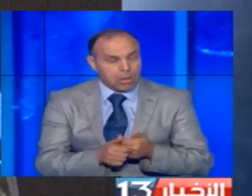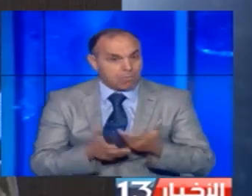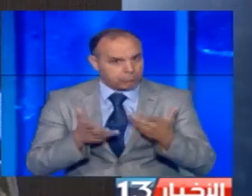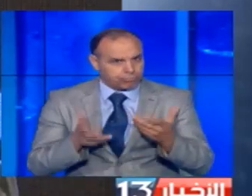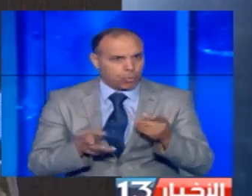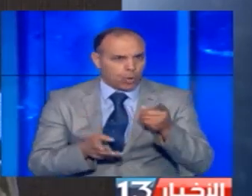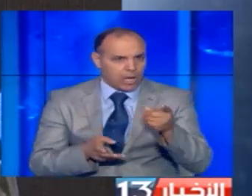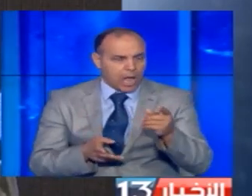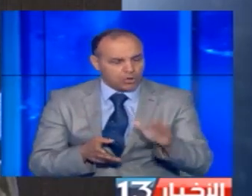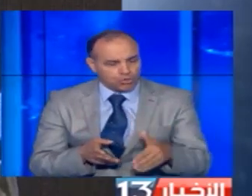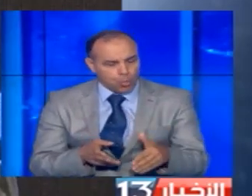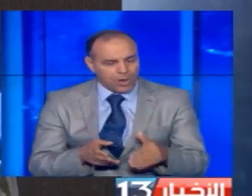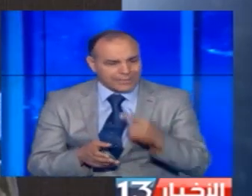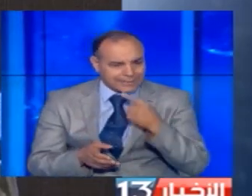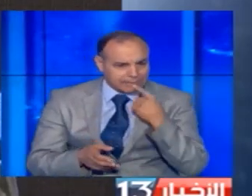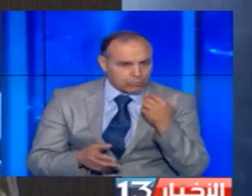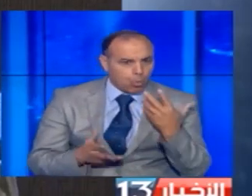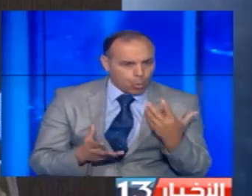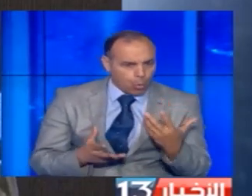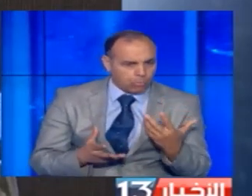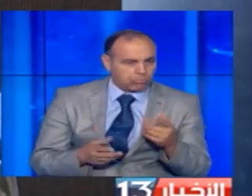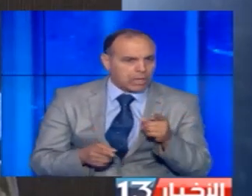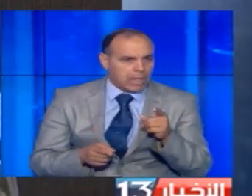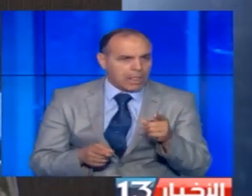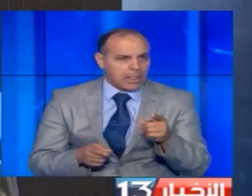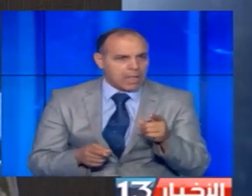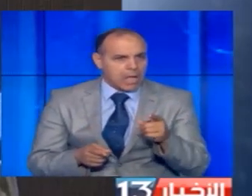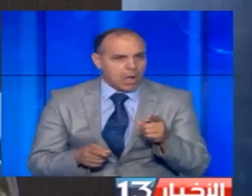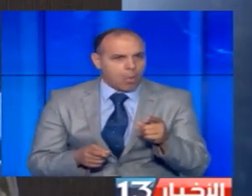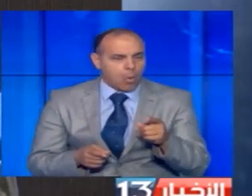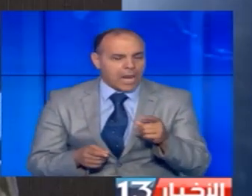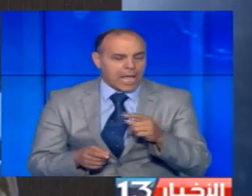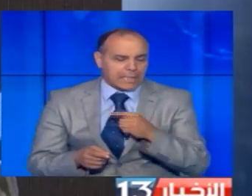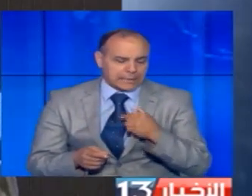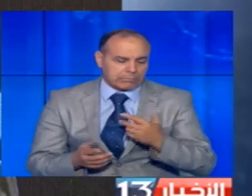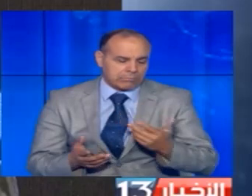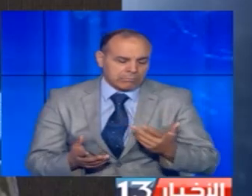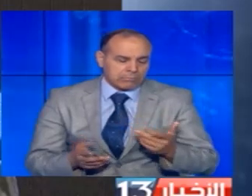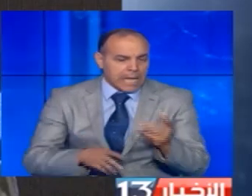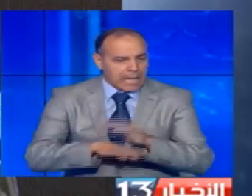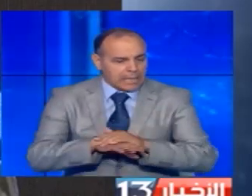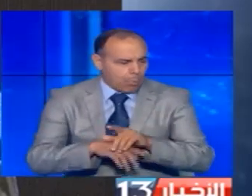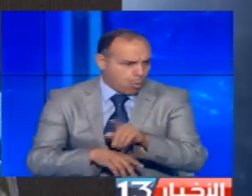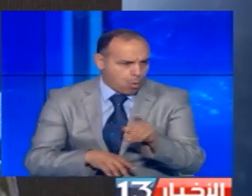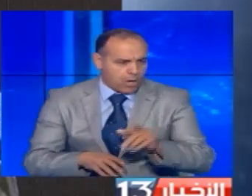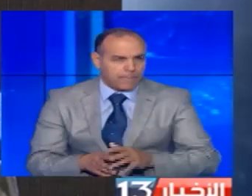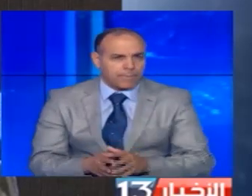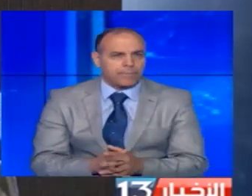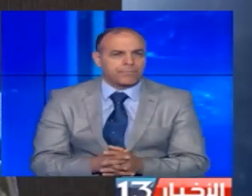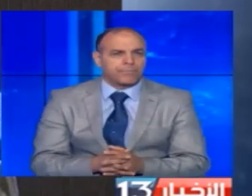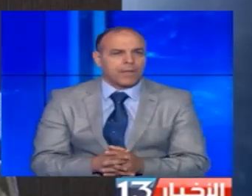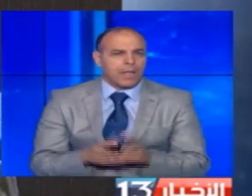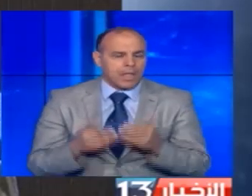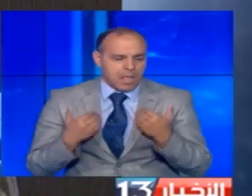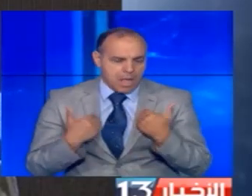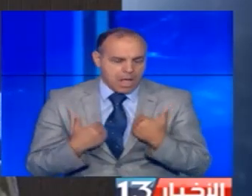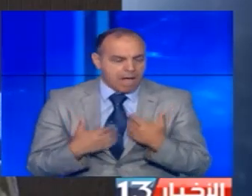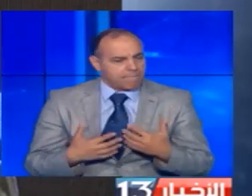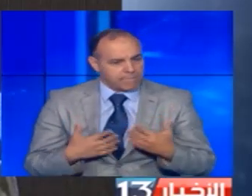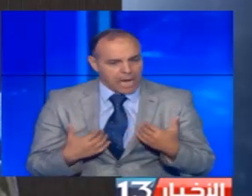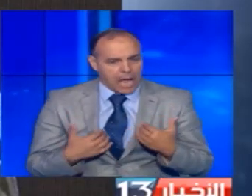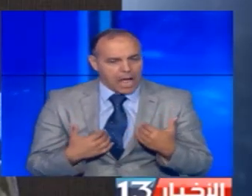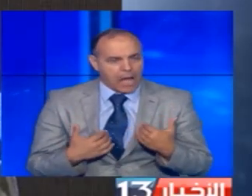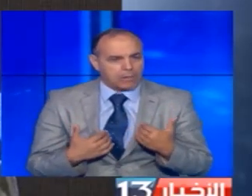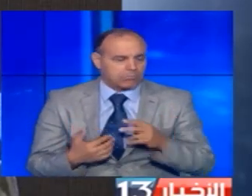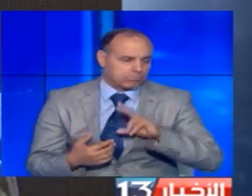اللاعبون في سن اعاده قطر ا وسيله ما احترامي لهما ولذلك يسعدني جدا لانتقال